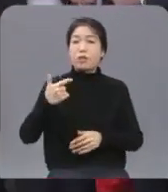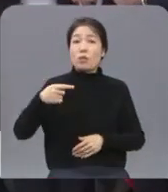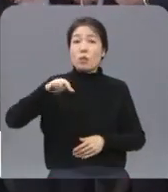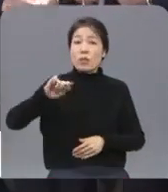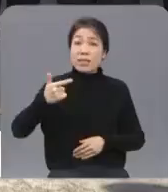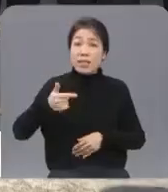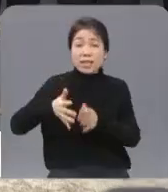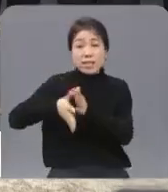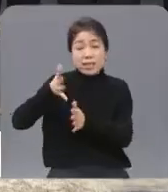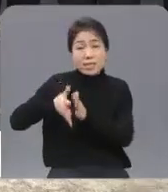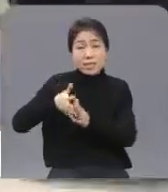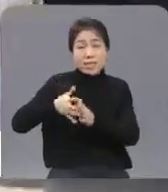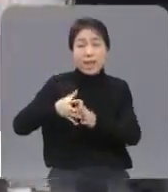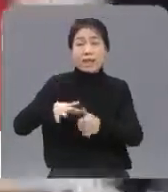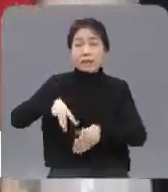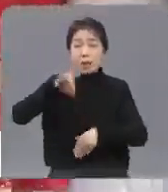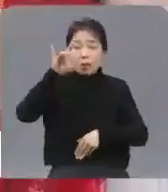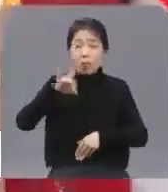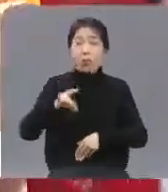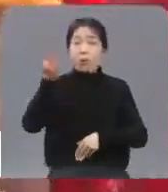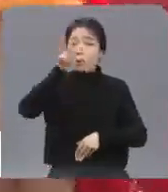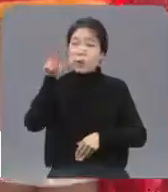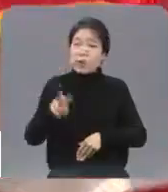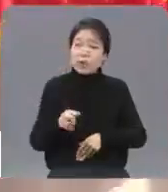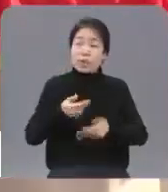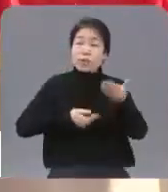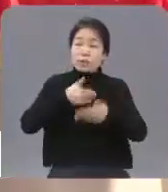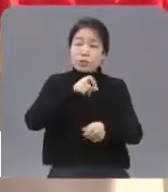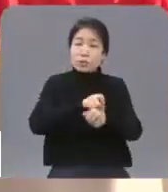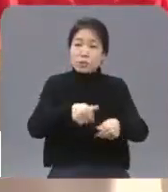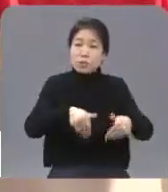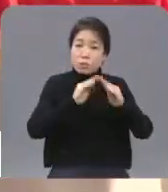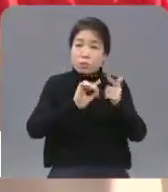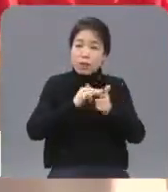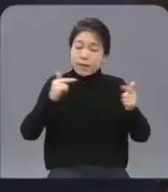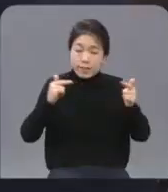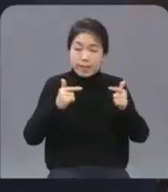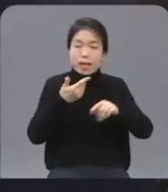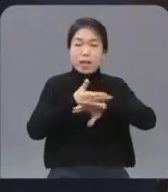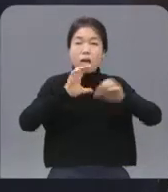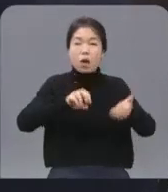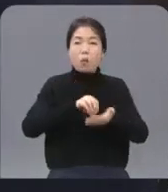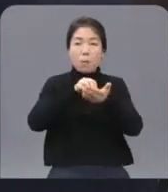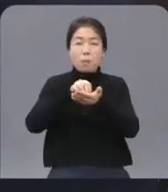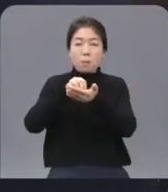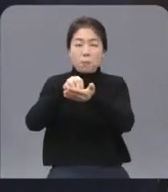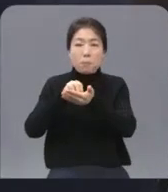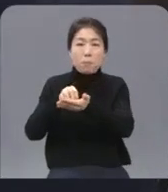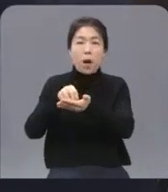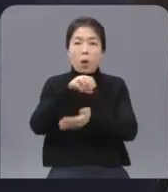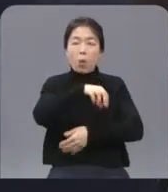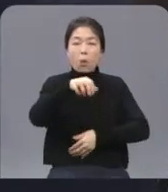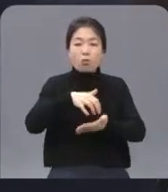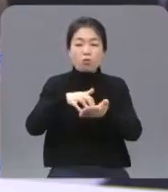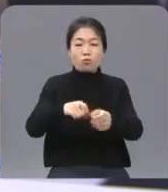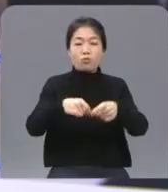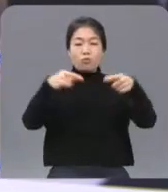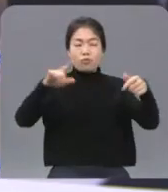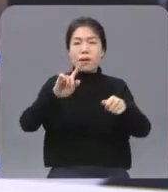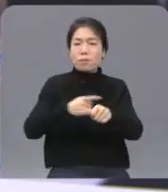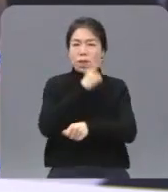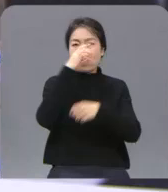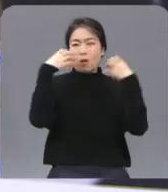최초로 베트남의 통상사무소를 세우는 등 성장동력을 찾아 해외에 진출을 하는 자치단체가 늘고 있는만큼